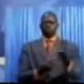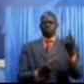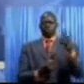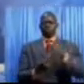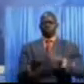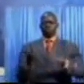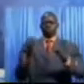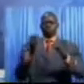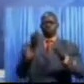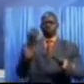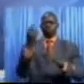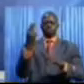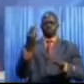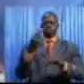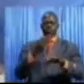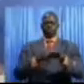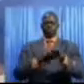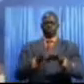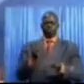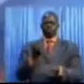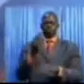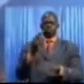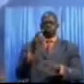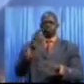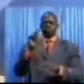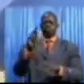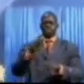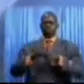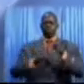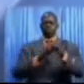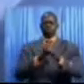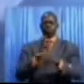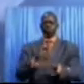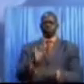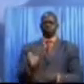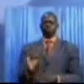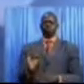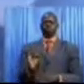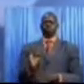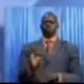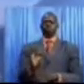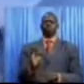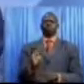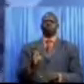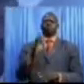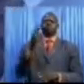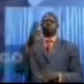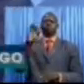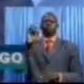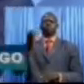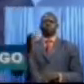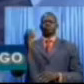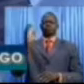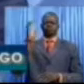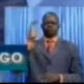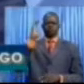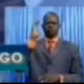au 13h15 de la télévision du Burkina. La troisième